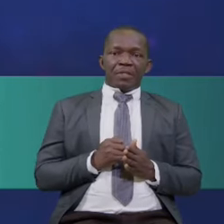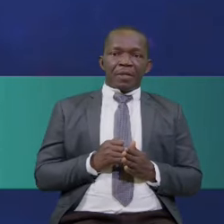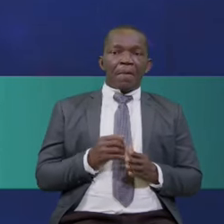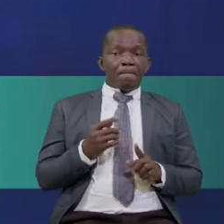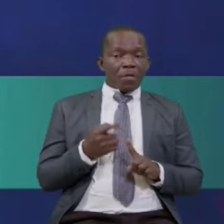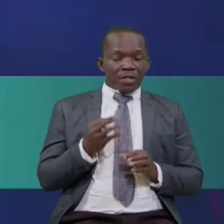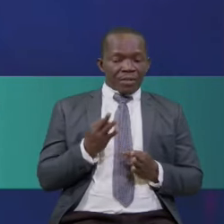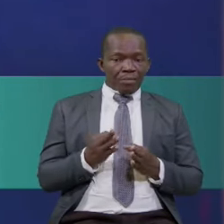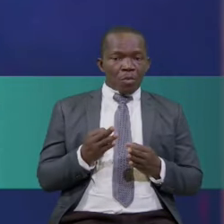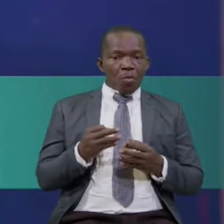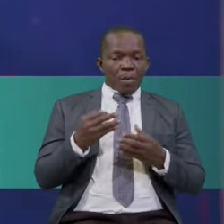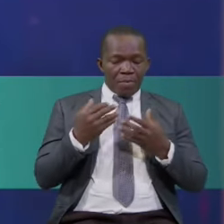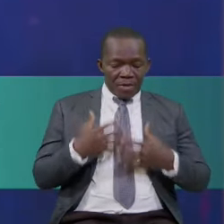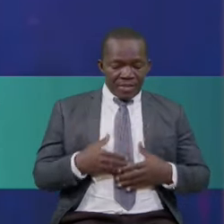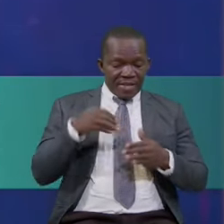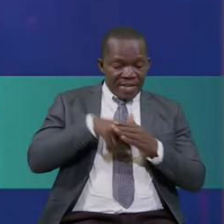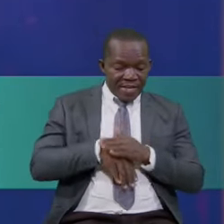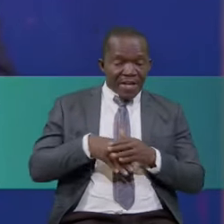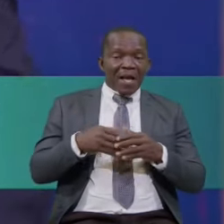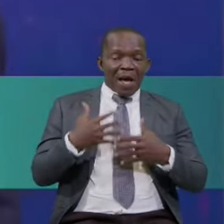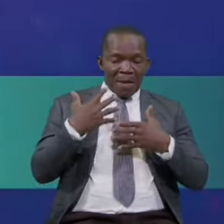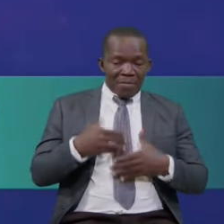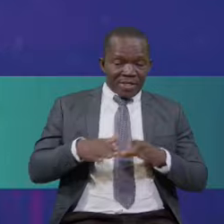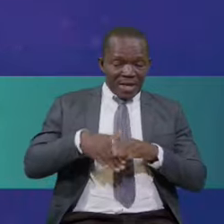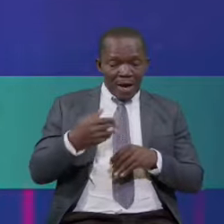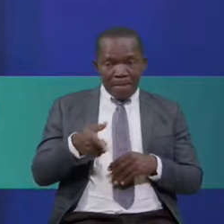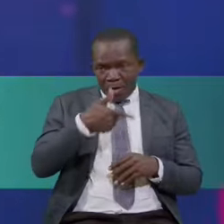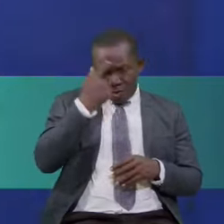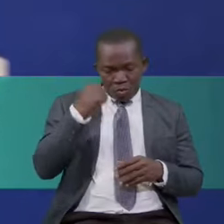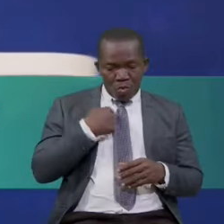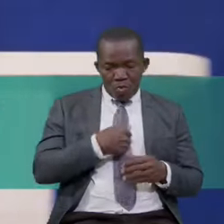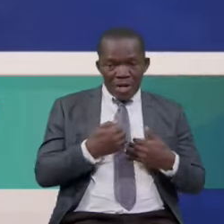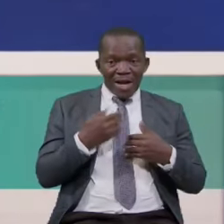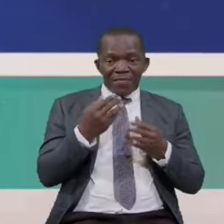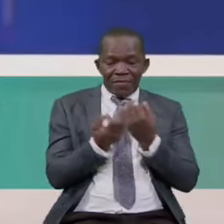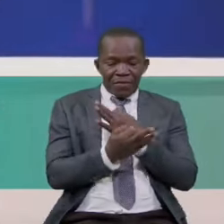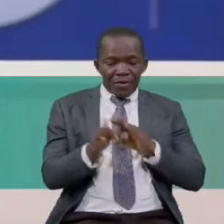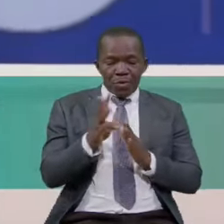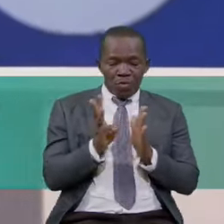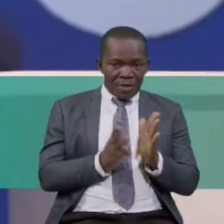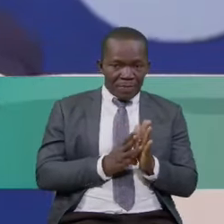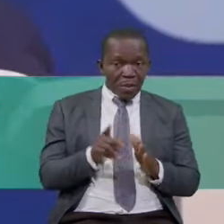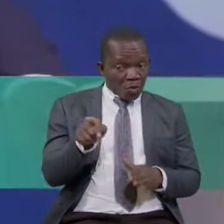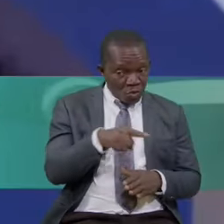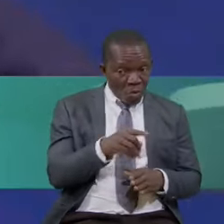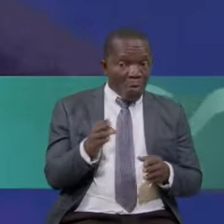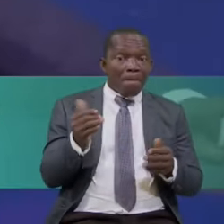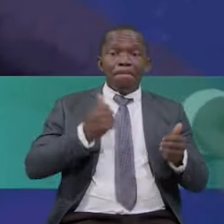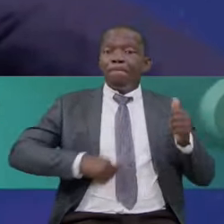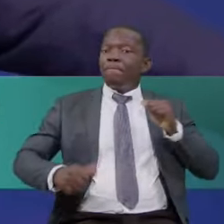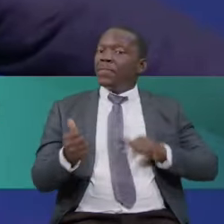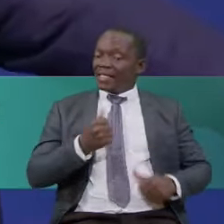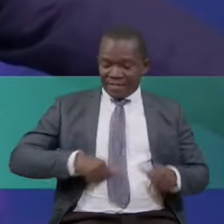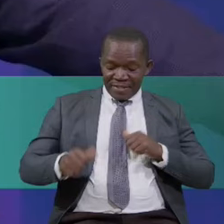nous avons le libre choix tu te laves le matin personne ne vient te forcer c'est ton libre arbitre tu